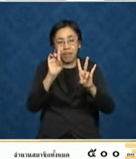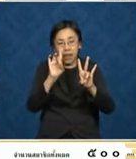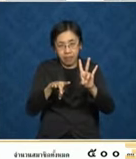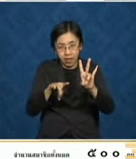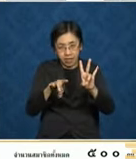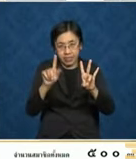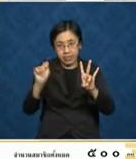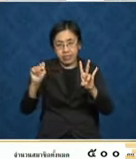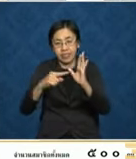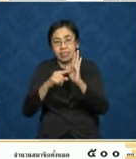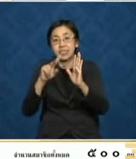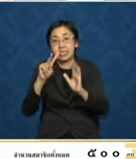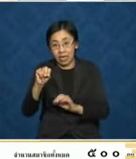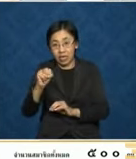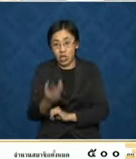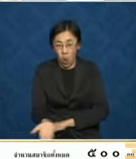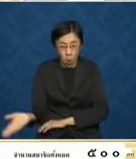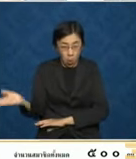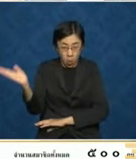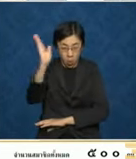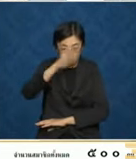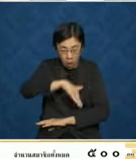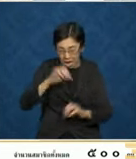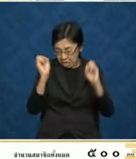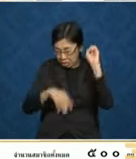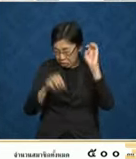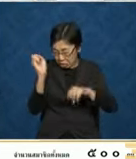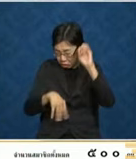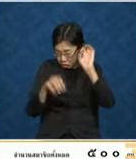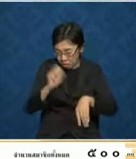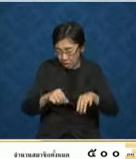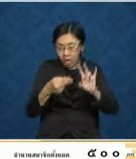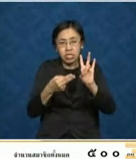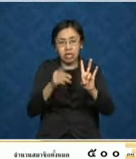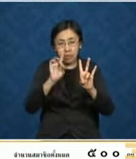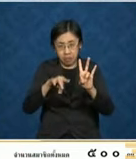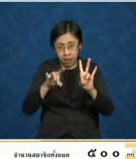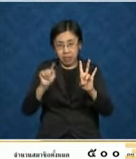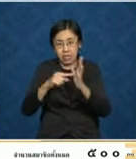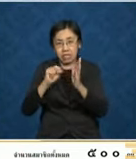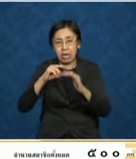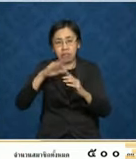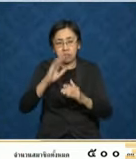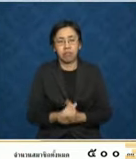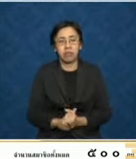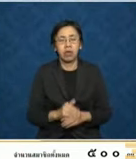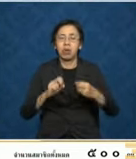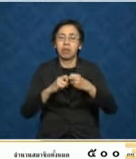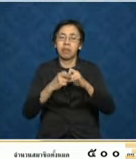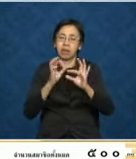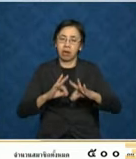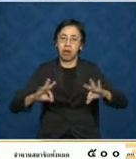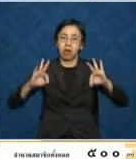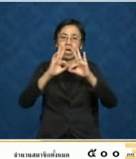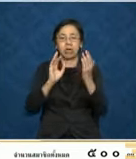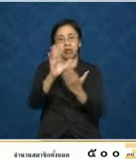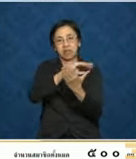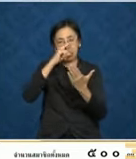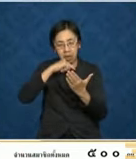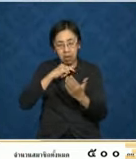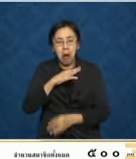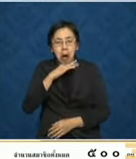78,000 ตันต่อวันนะคะนี่เยอะเหลือเกินเป็นปัญหาใหญ่ของประเทศนะคะนับว่าจะทวี